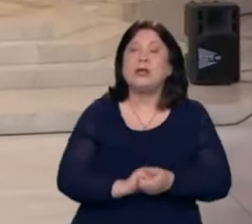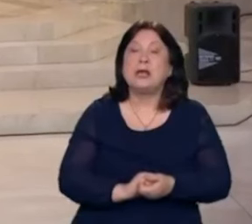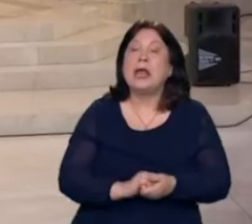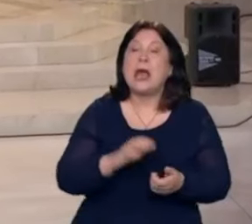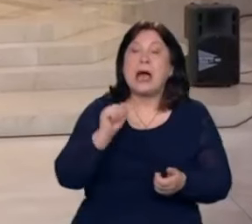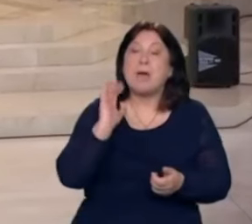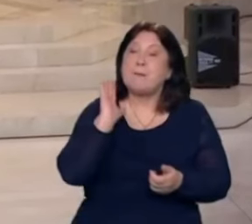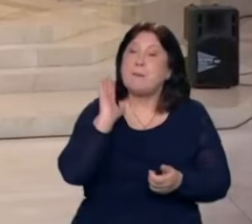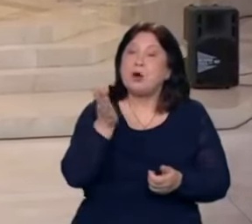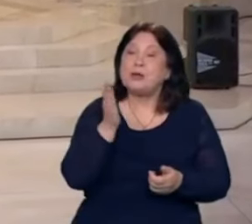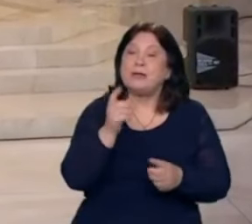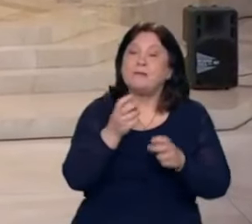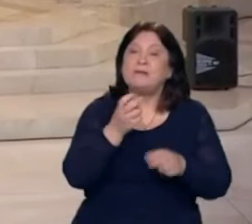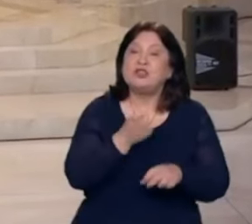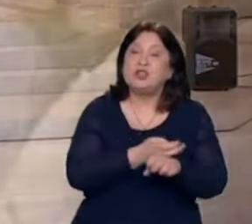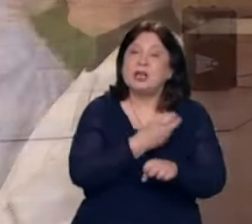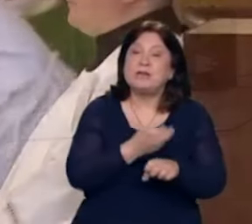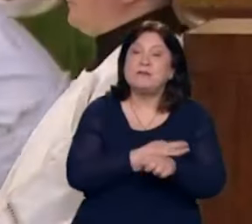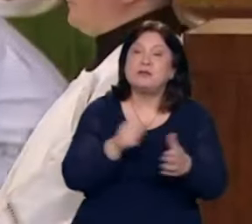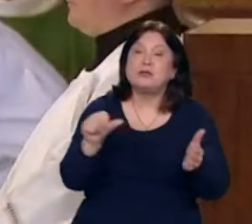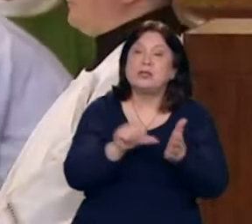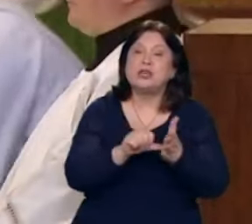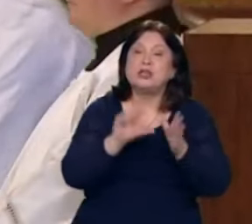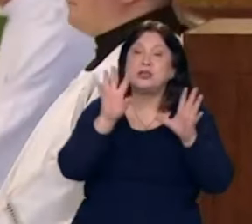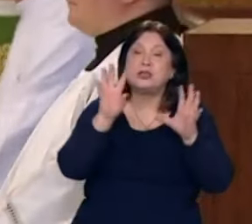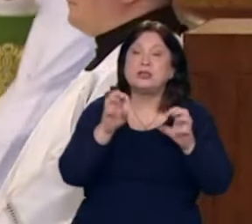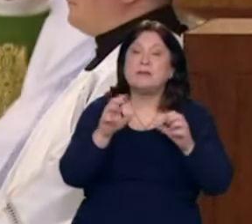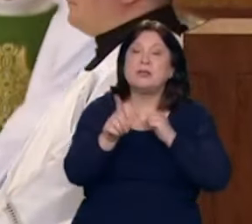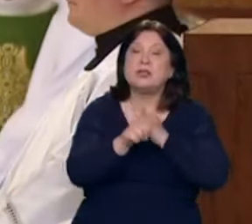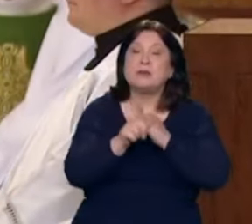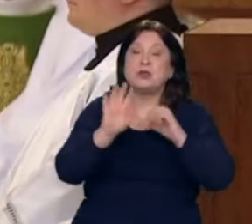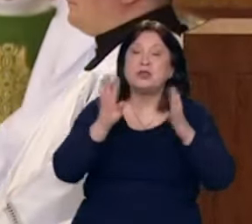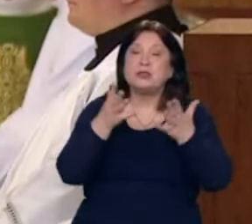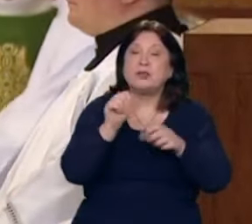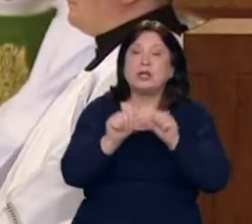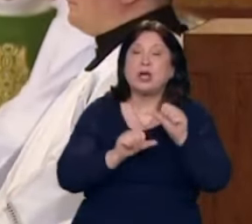bardziej kiedy w czerwcu 1979 raz